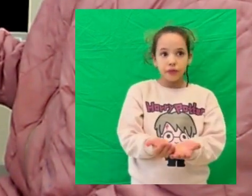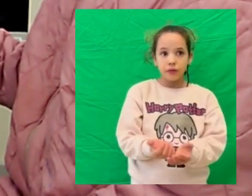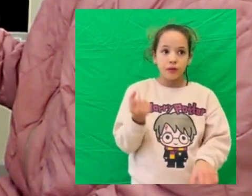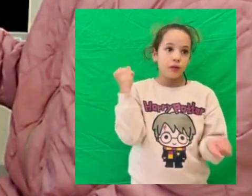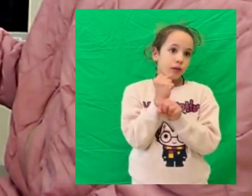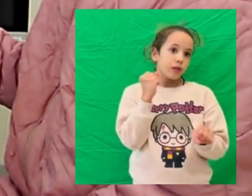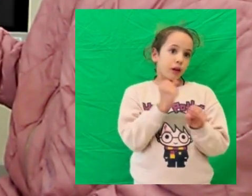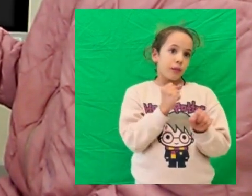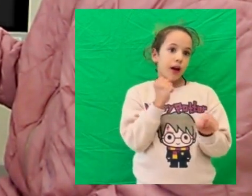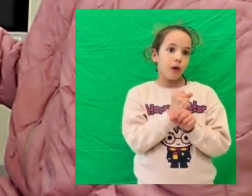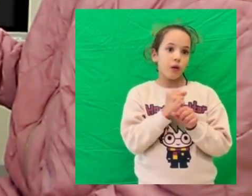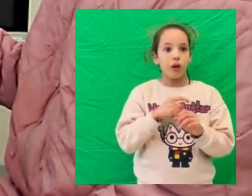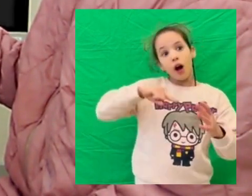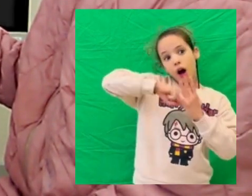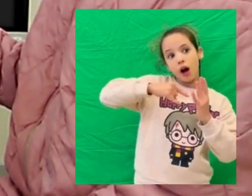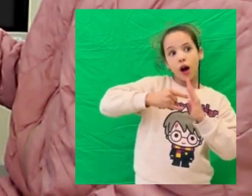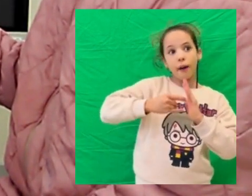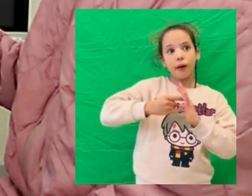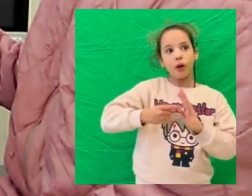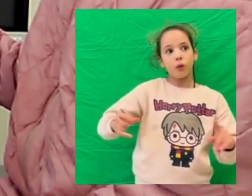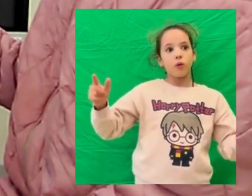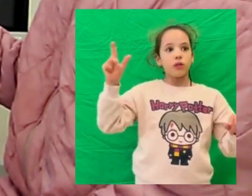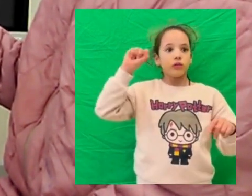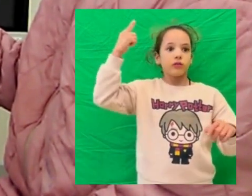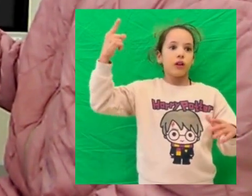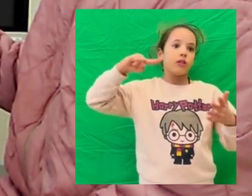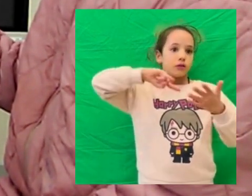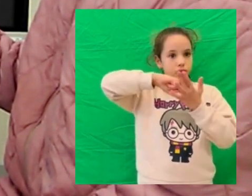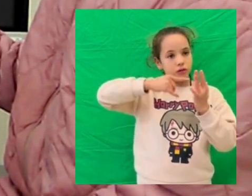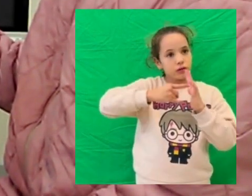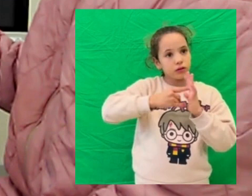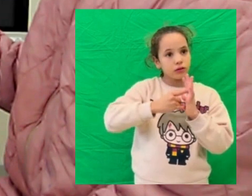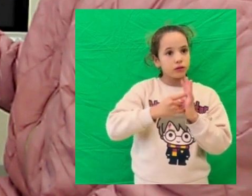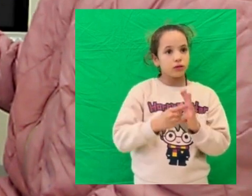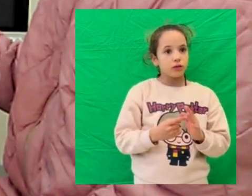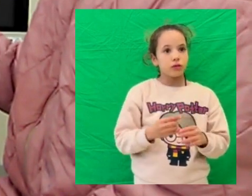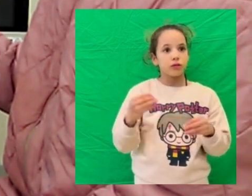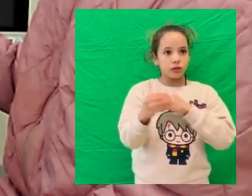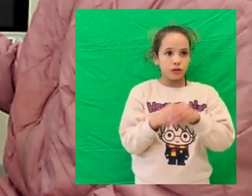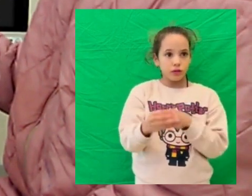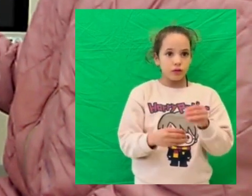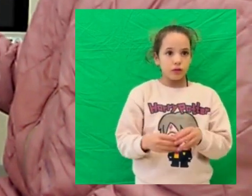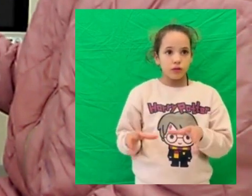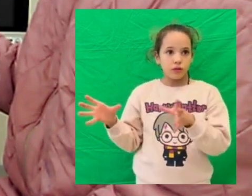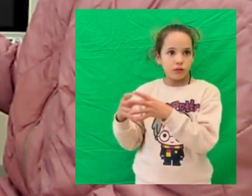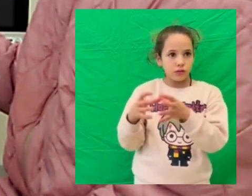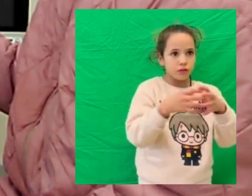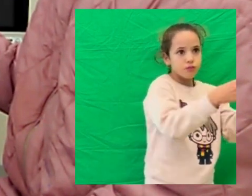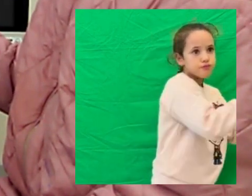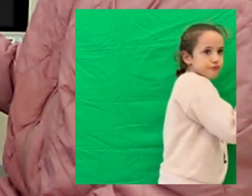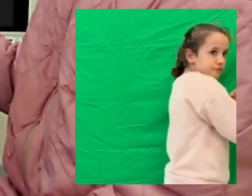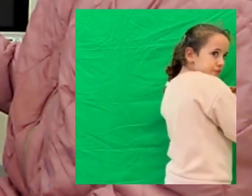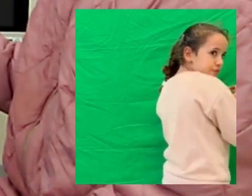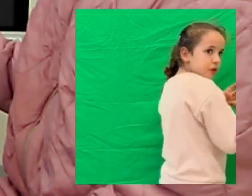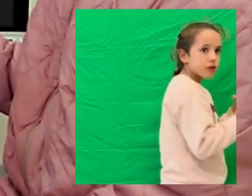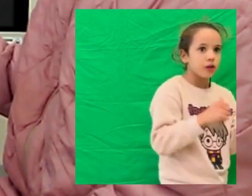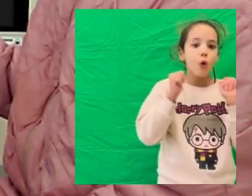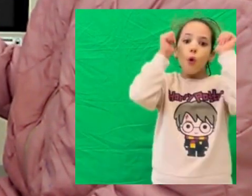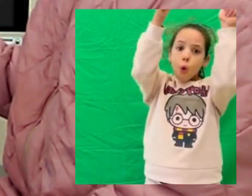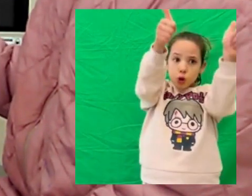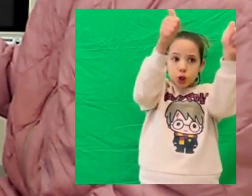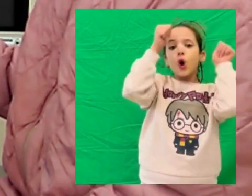inguruan eguzki sistemari buruzko proiektu bat egin dugu. Lanbu bat egin